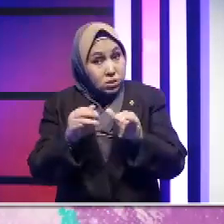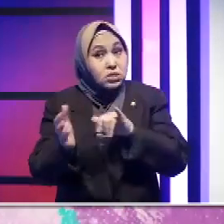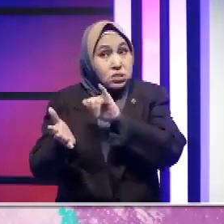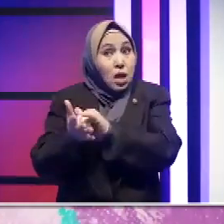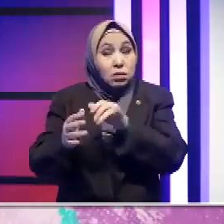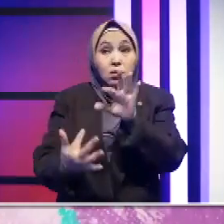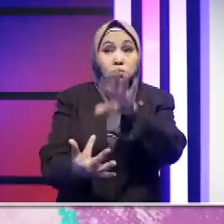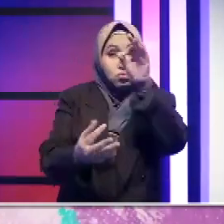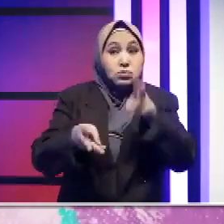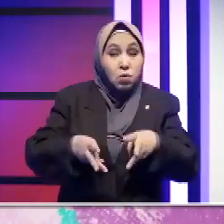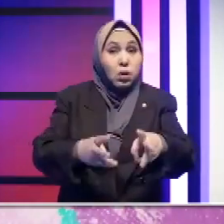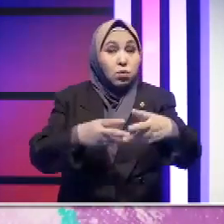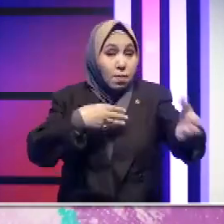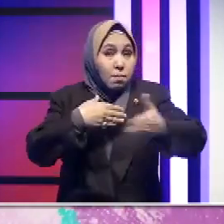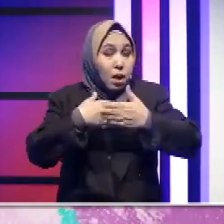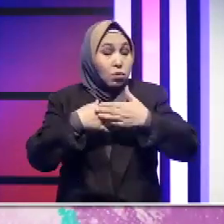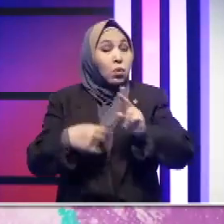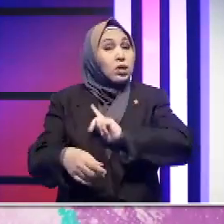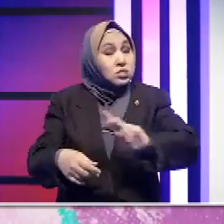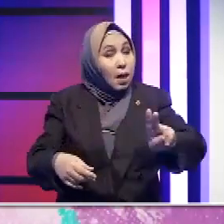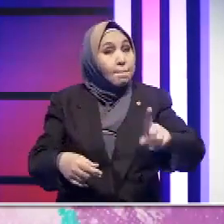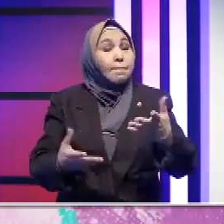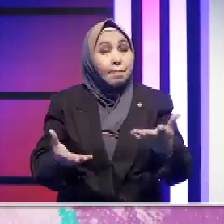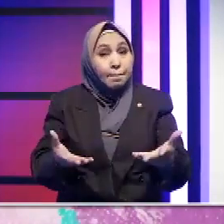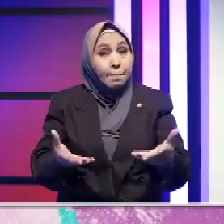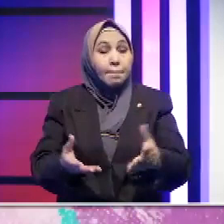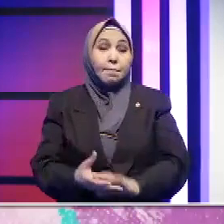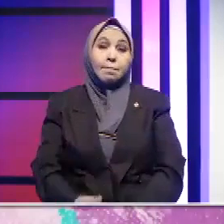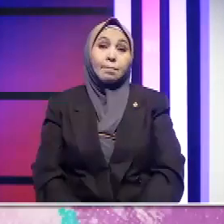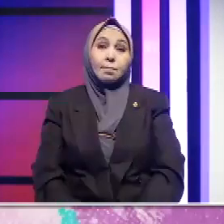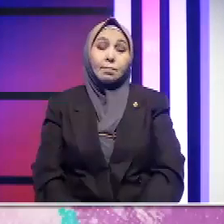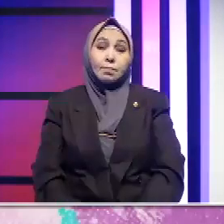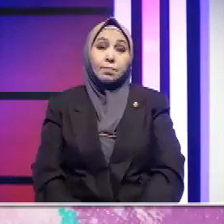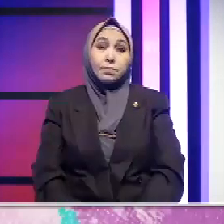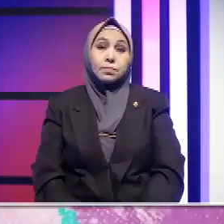for me to return back untuk kembali semoga kepada Fitrah Islam ini sendiri